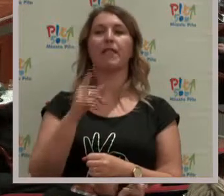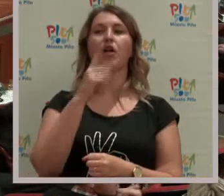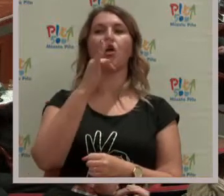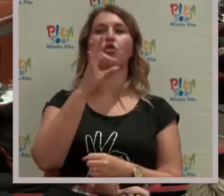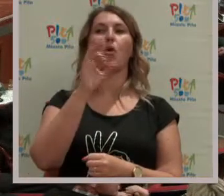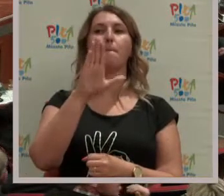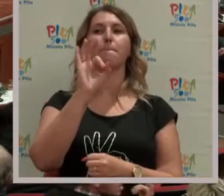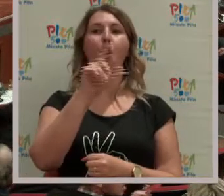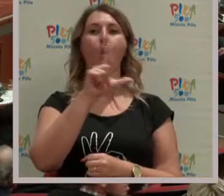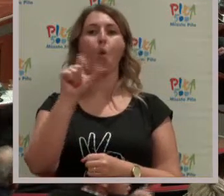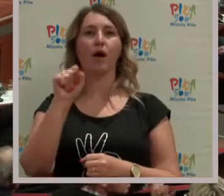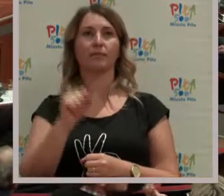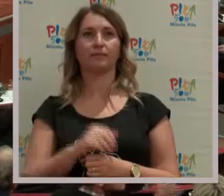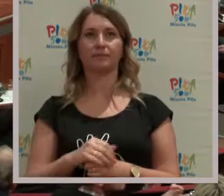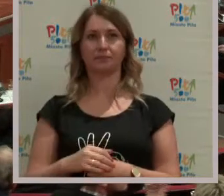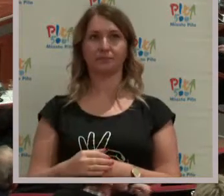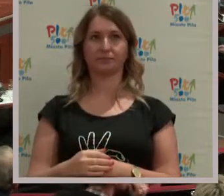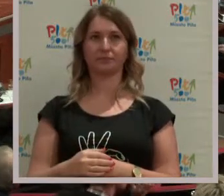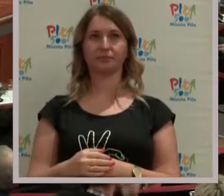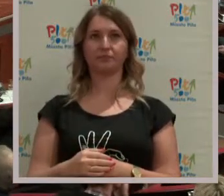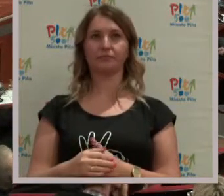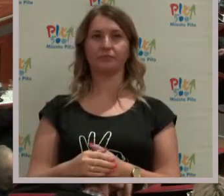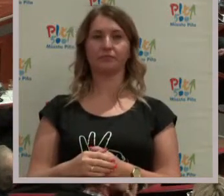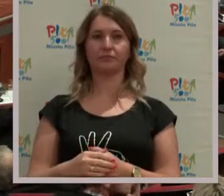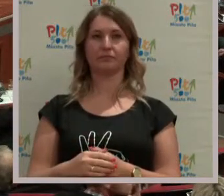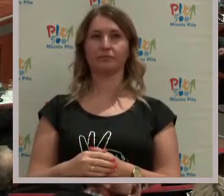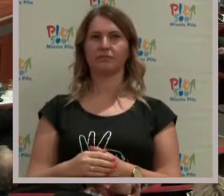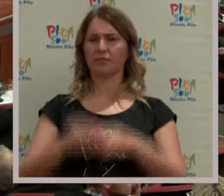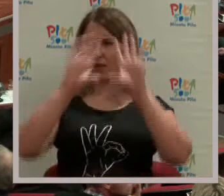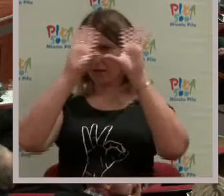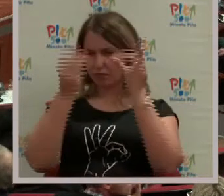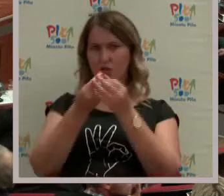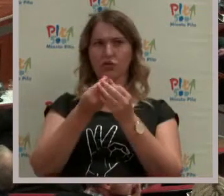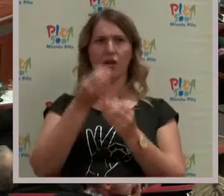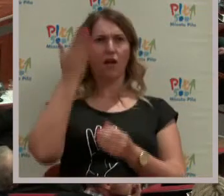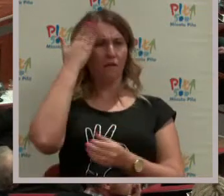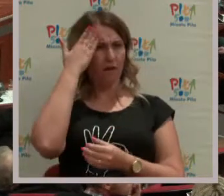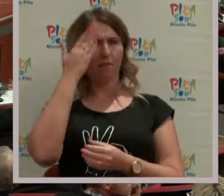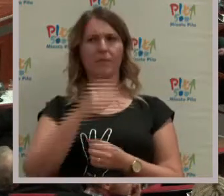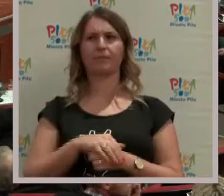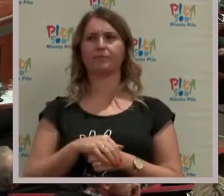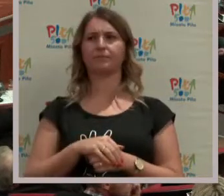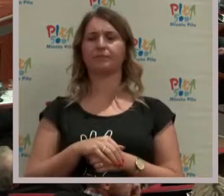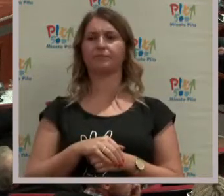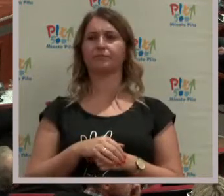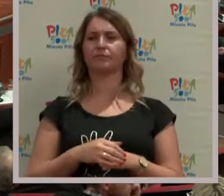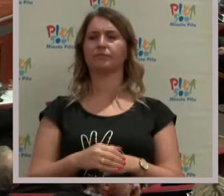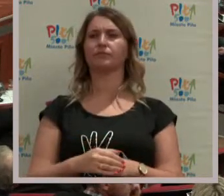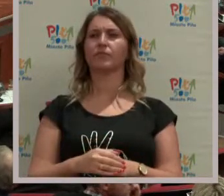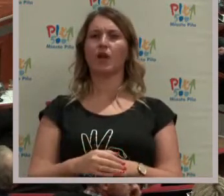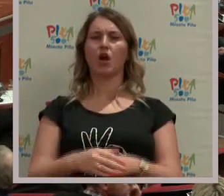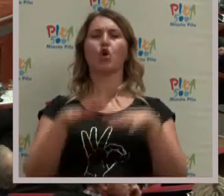Pani Skarbnik wszyscy doskonale wiemy że przedsięwzięć